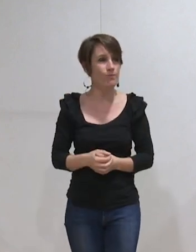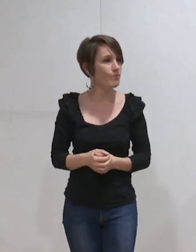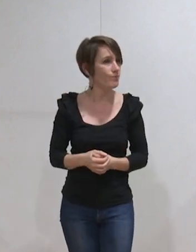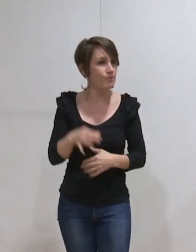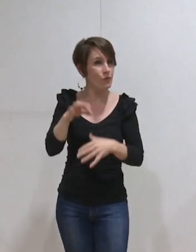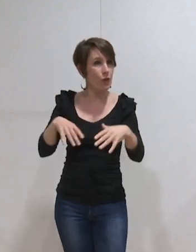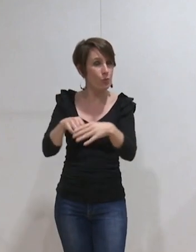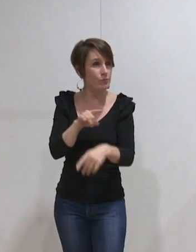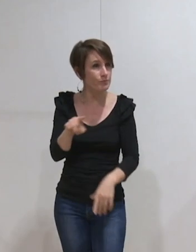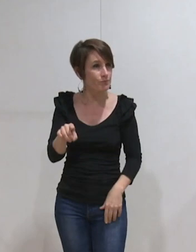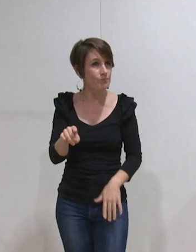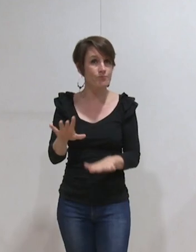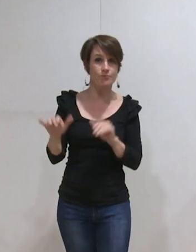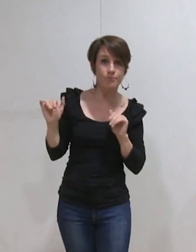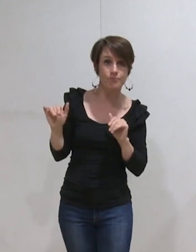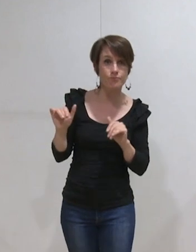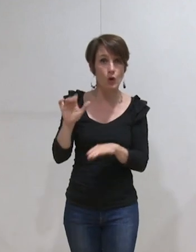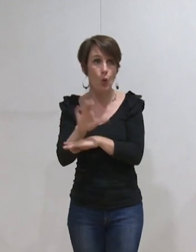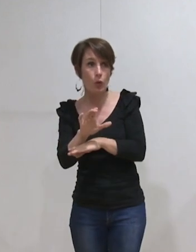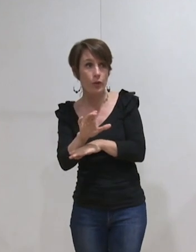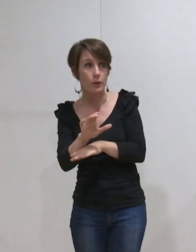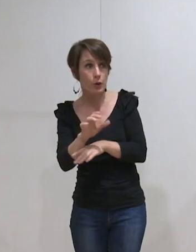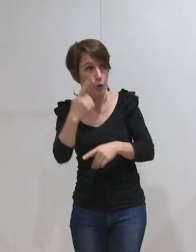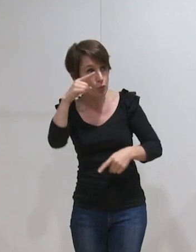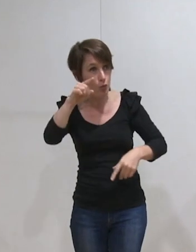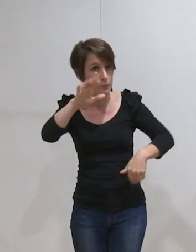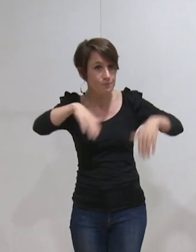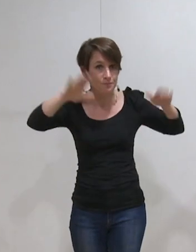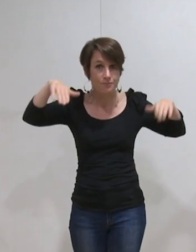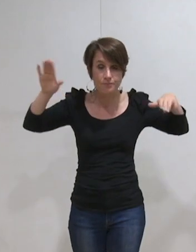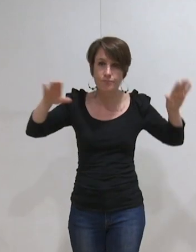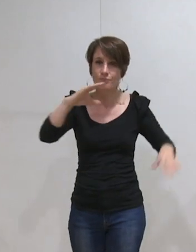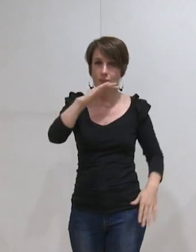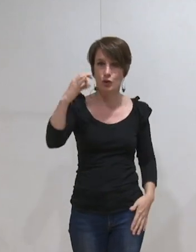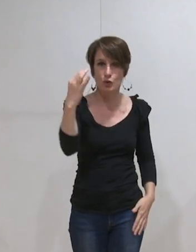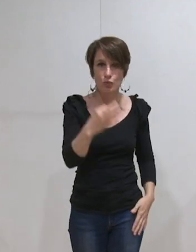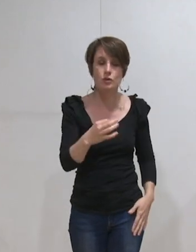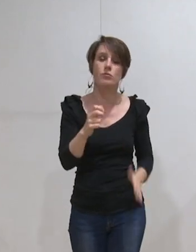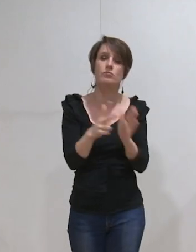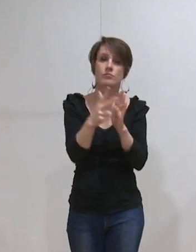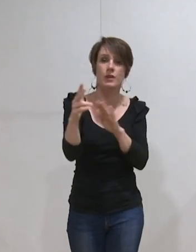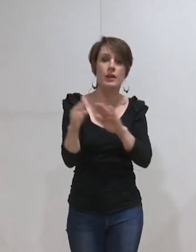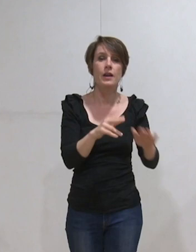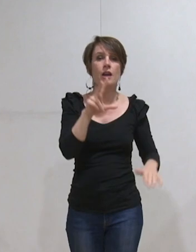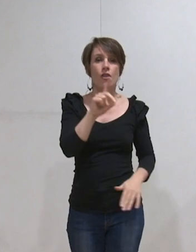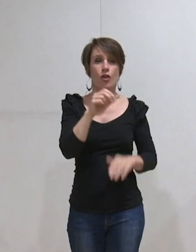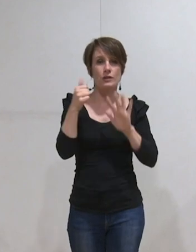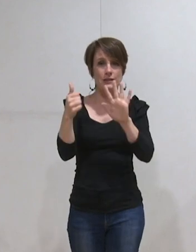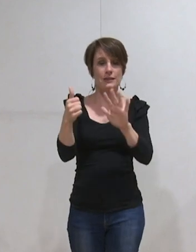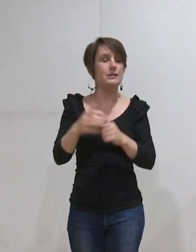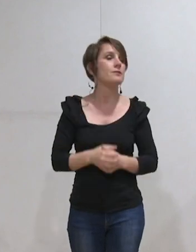prend pas part au vote qui s'abstient qui vote contre qui vote pour unanimité adopté la